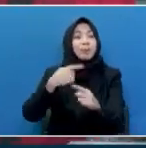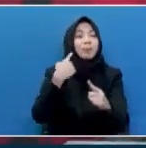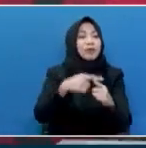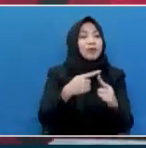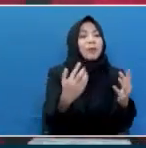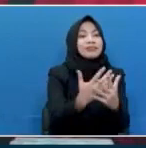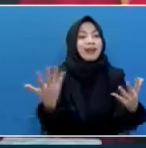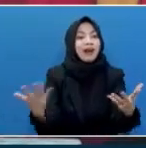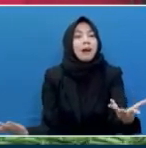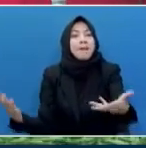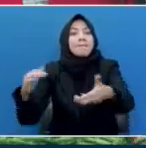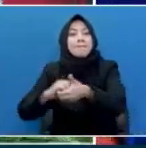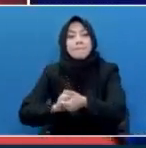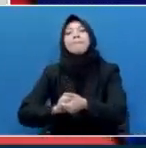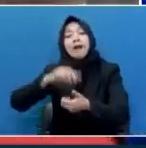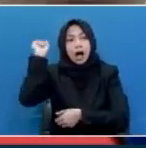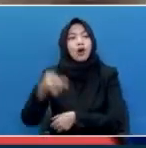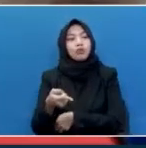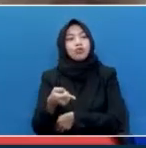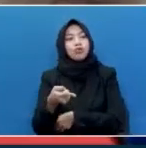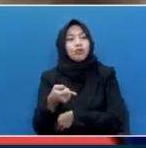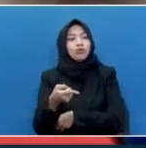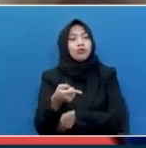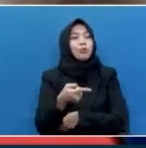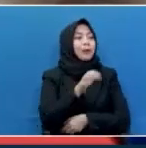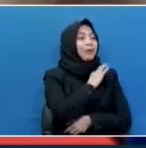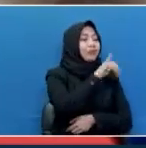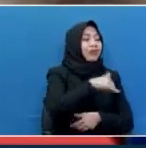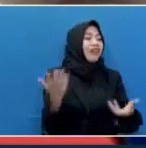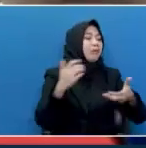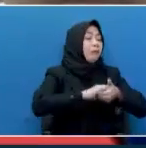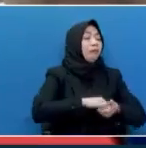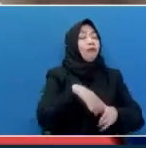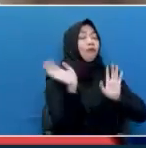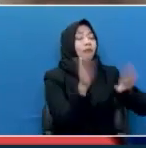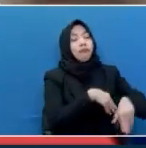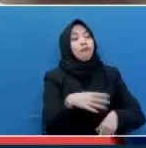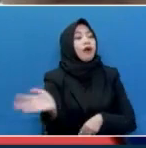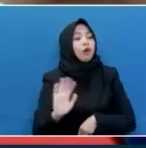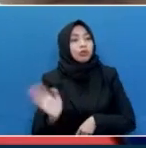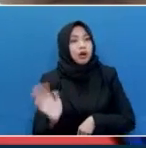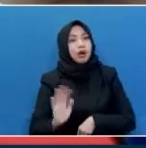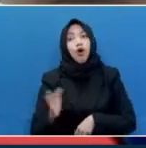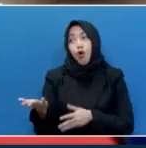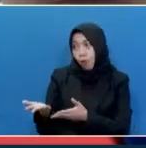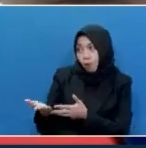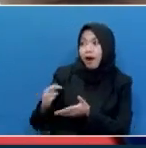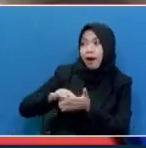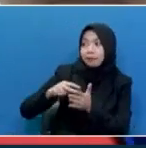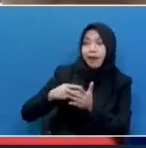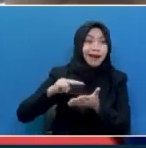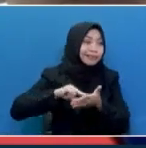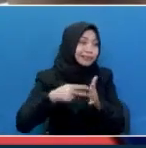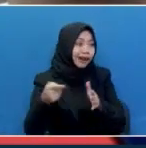dengan kata lain ini PDP ingin ee menarasikan bahwa Ee tidak ambil pusing dengan hubungannya dengan Joko Widodo dan fokus dengan